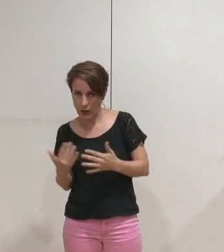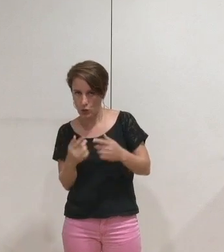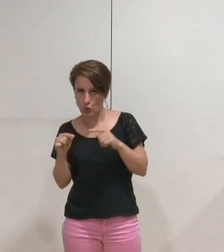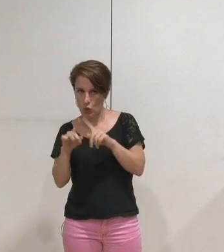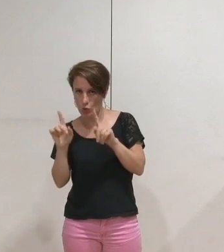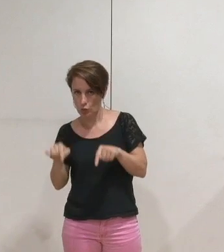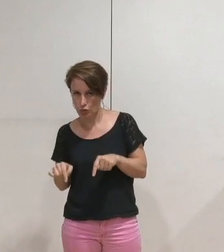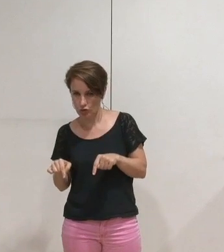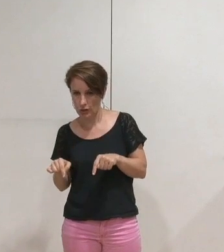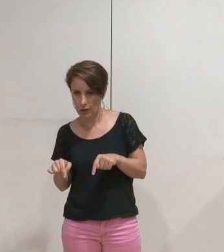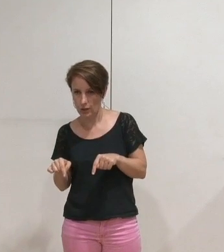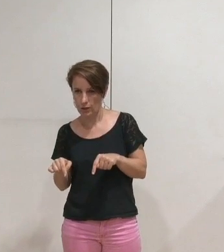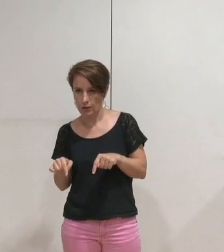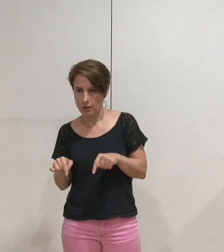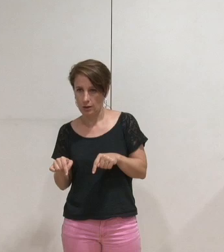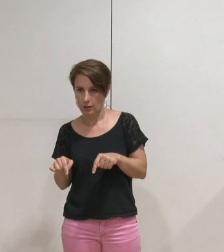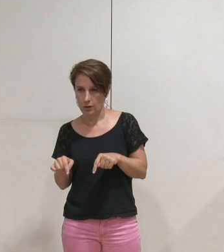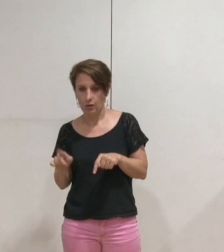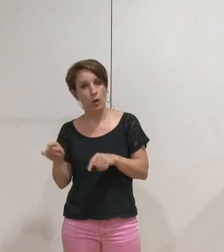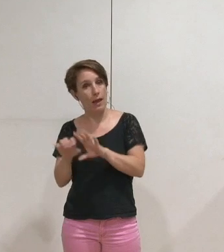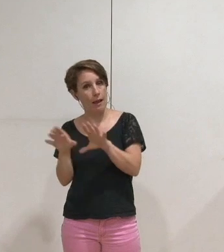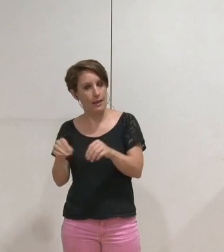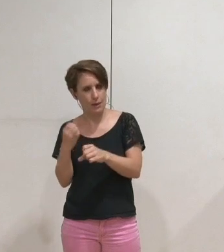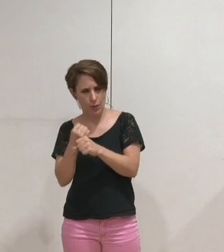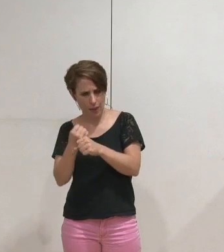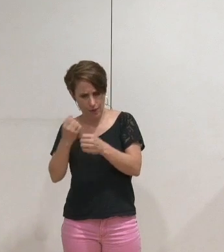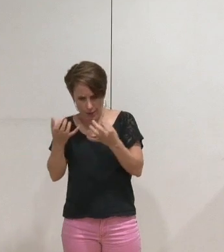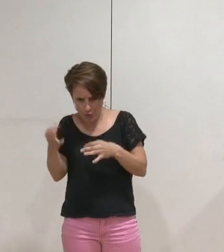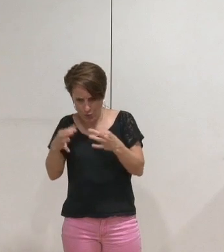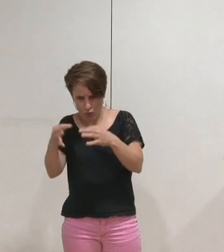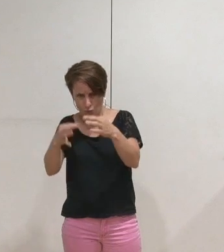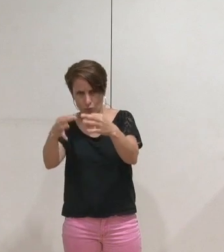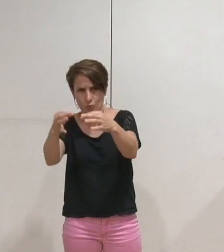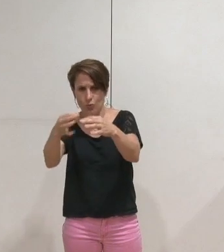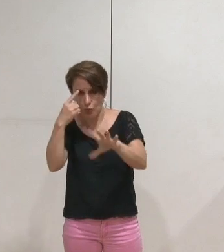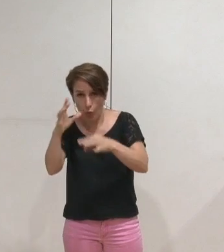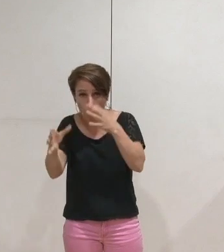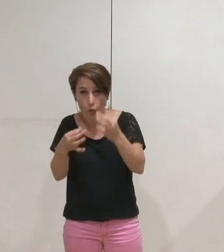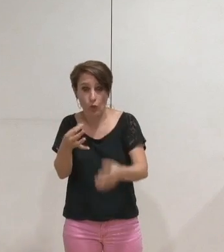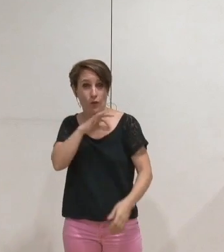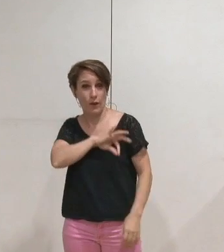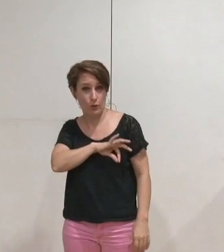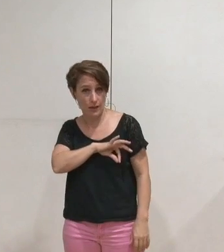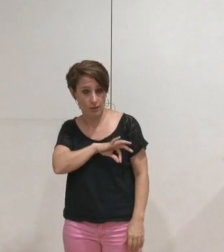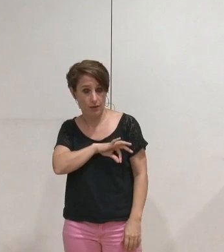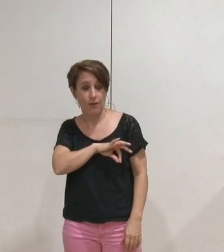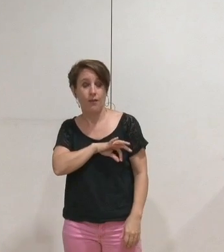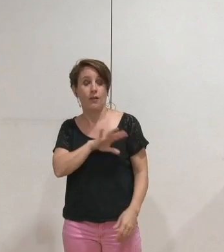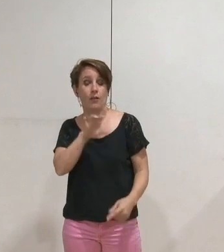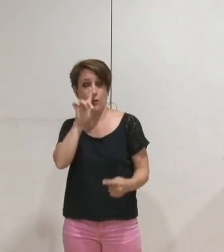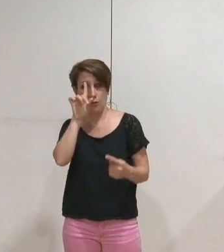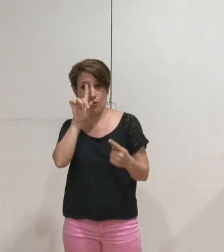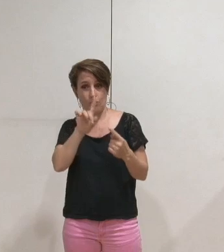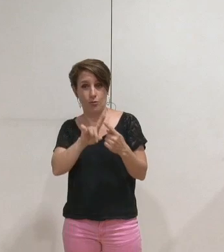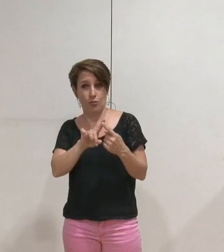demandé à l'équipe de travailler activement pour pouvoir trouver un certain nombre de recettes et diminuer effectivement la